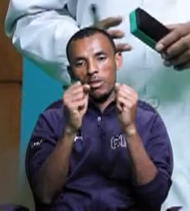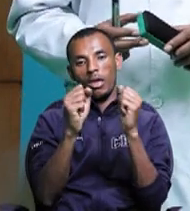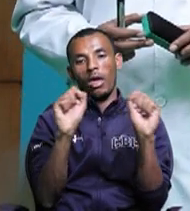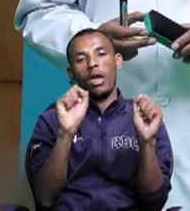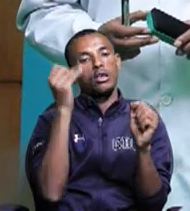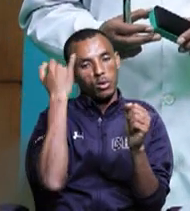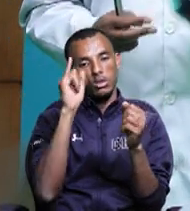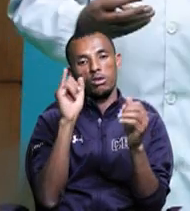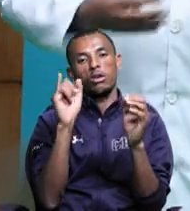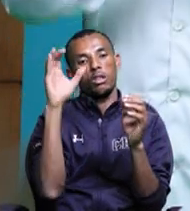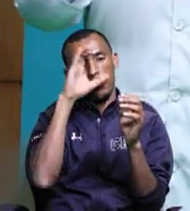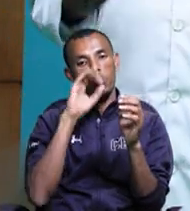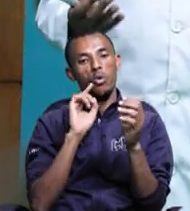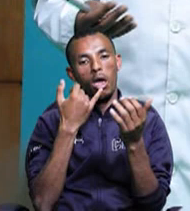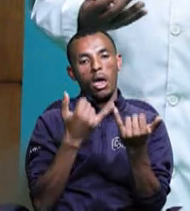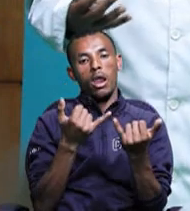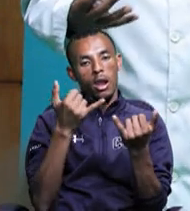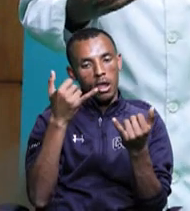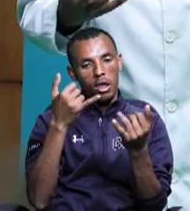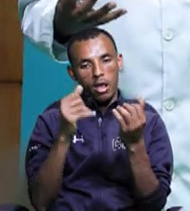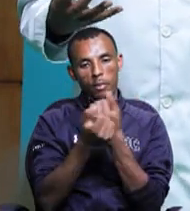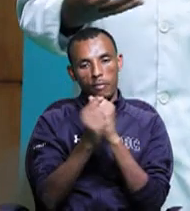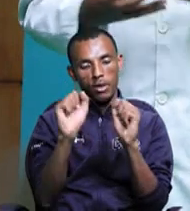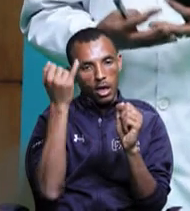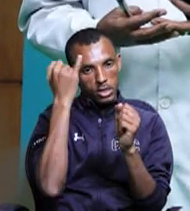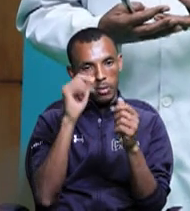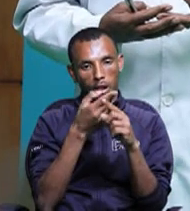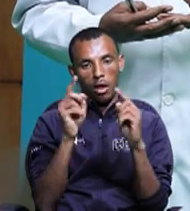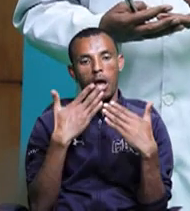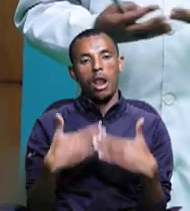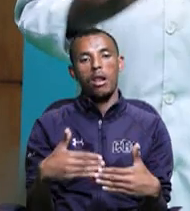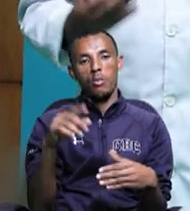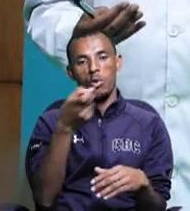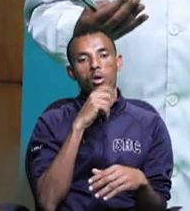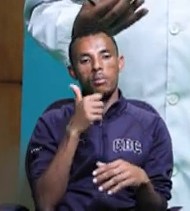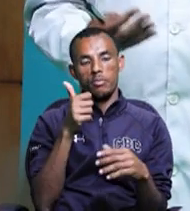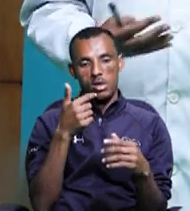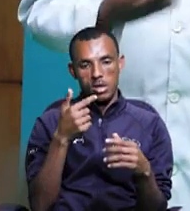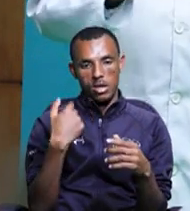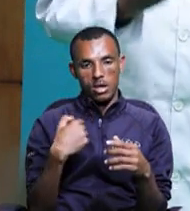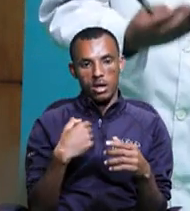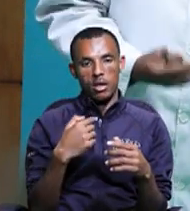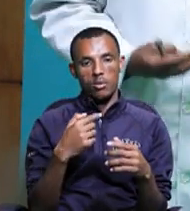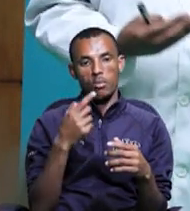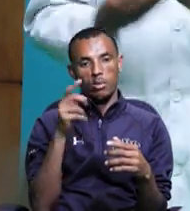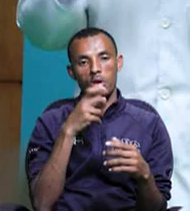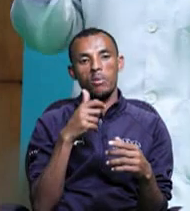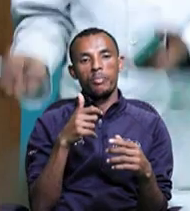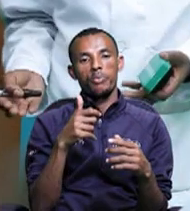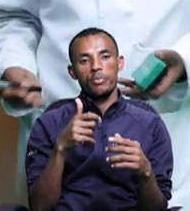እየተፈላለጉ ናቸው። ስለዚህ የነን መፍትሄ ሐሳቦች ከተለያየ አካባቢ ቢሆኑ እኛ